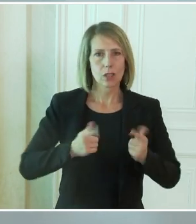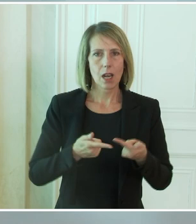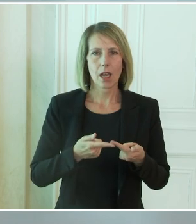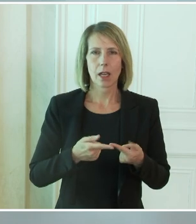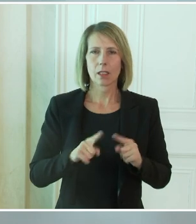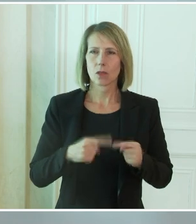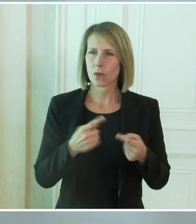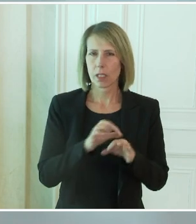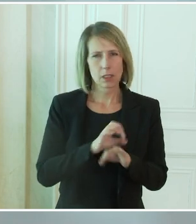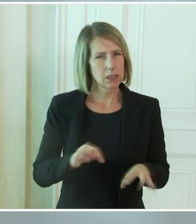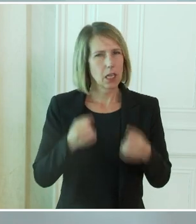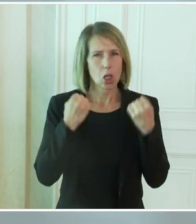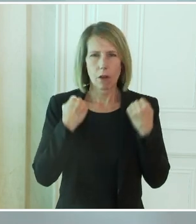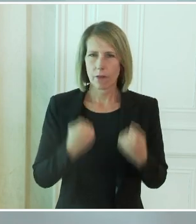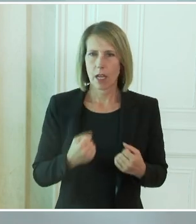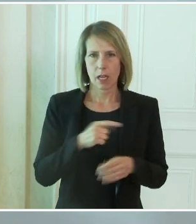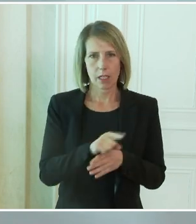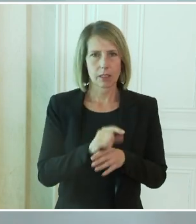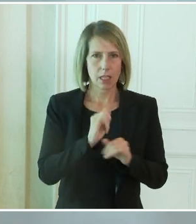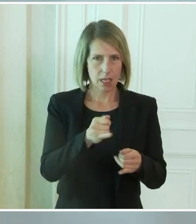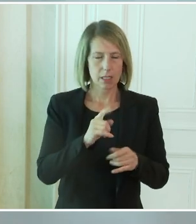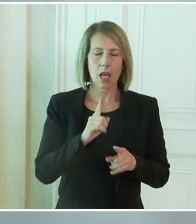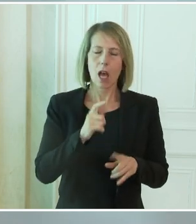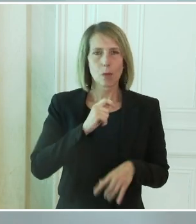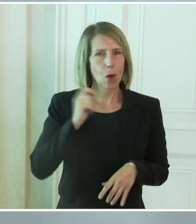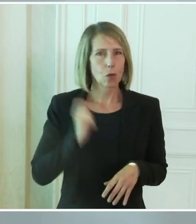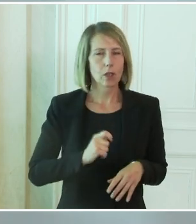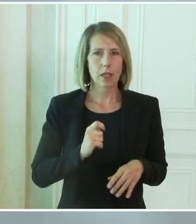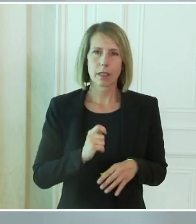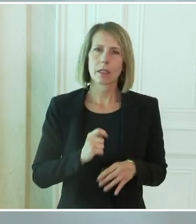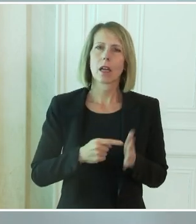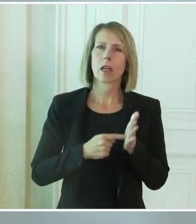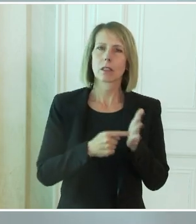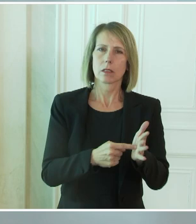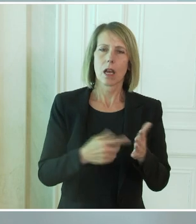sehr schwere Zeiten, aber Ukraine demonstriert